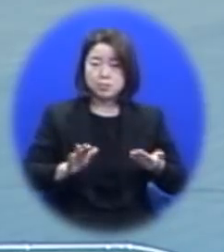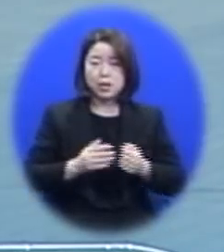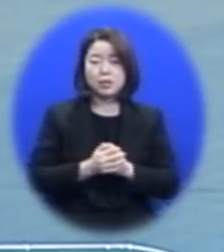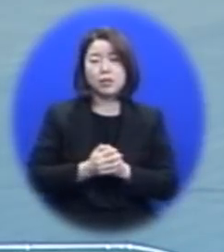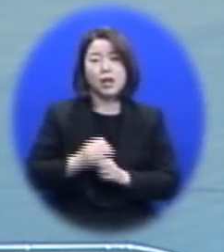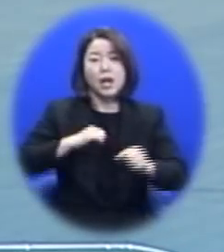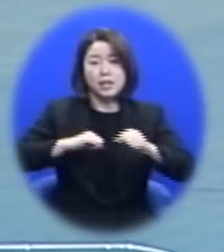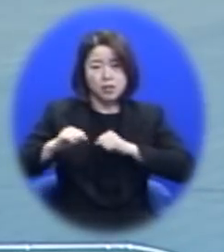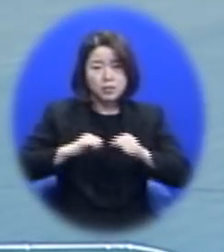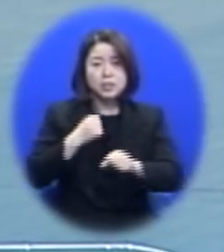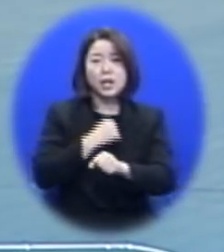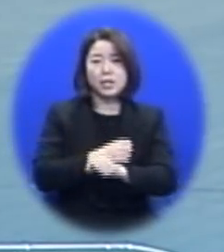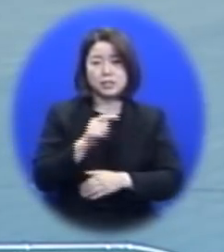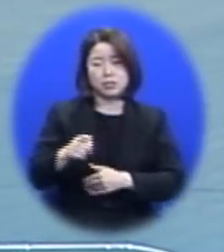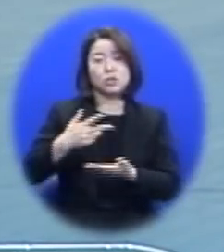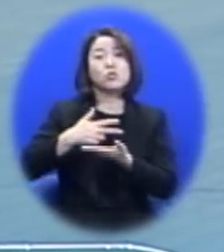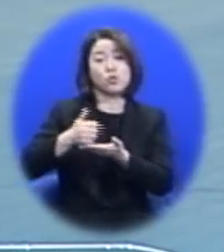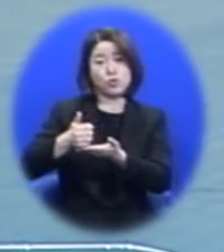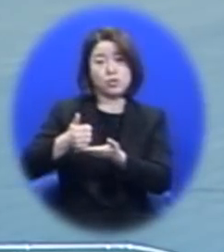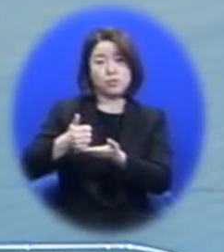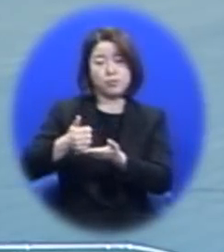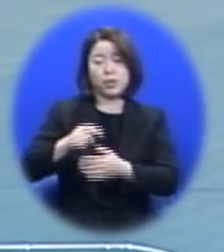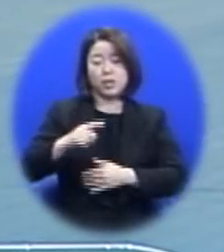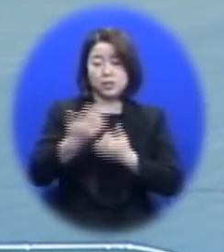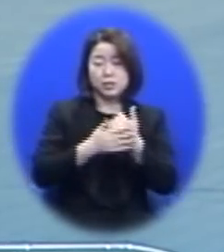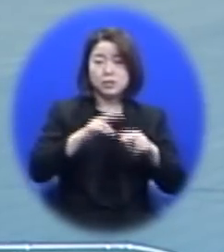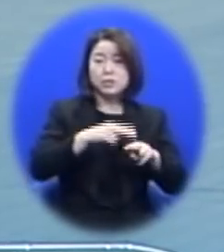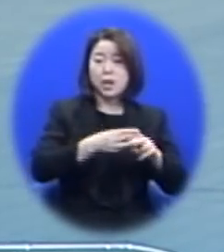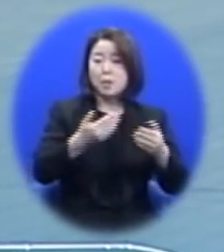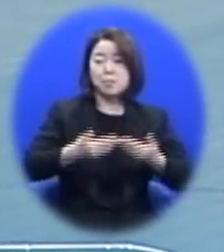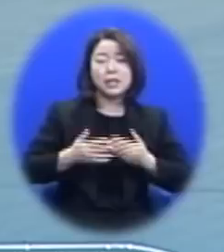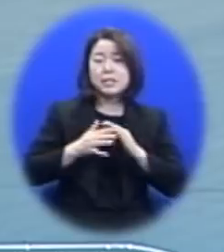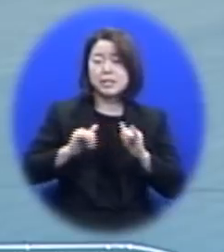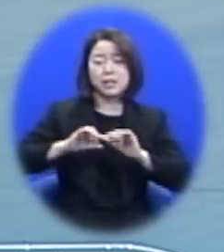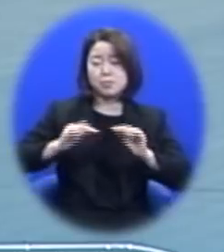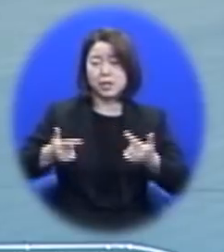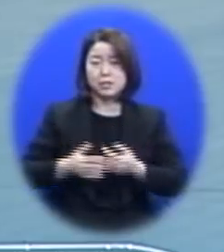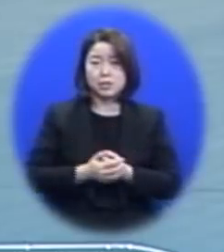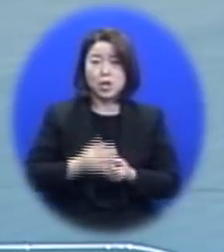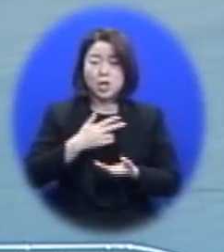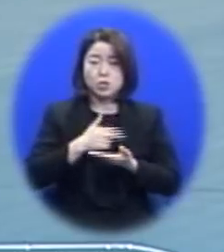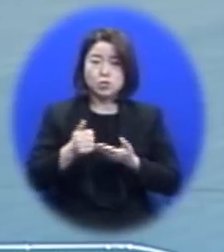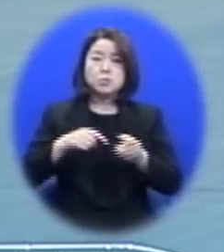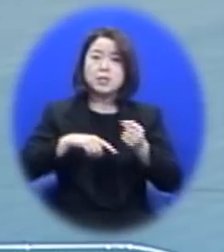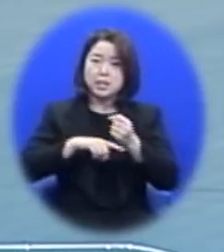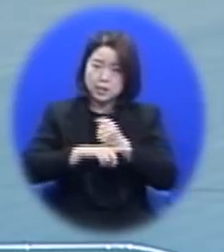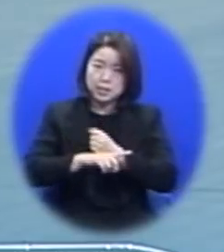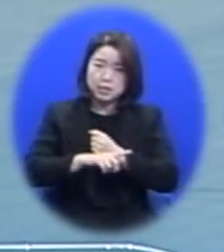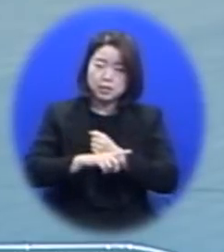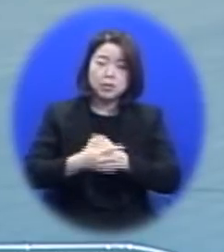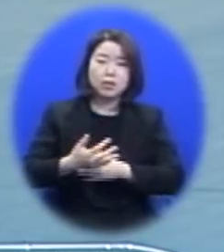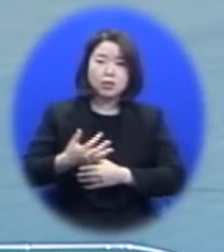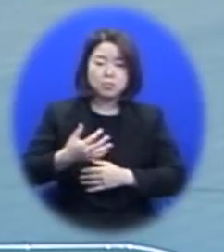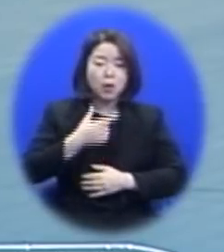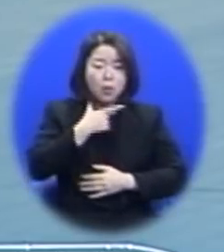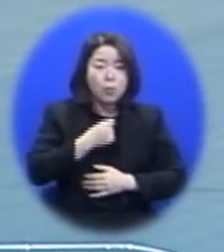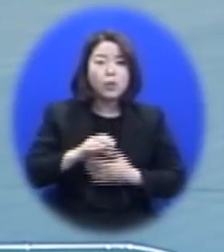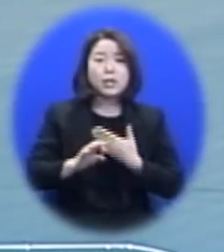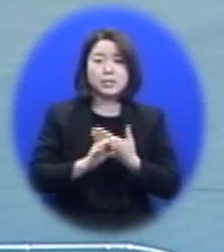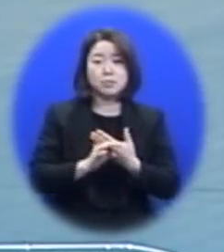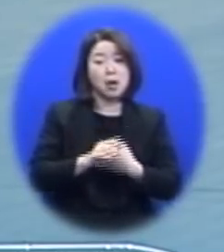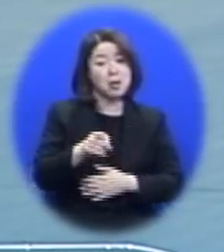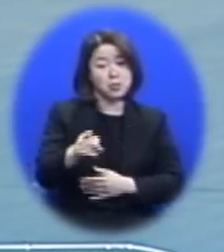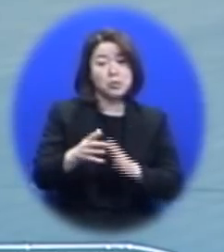역사하신 것은 주님이시지 그 은사를 받은 사람이 아닙니다. 주님이 뜻하시면 그 사람을 통해서